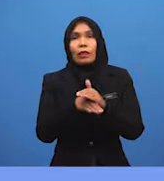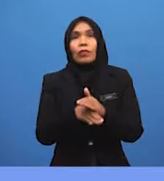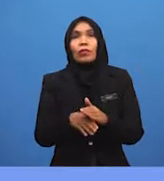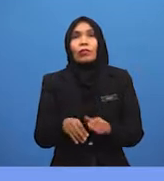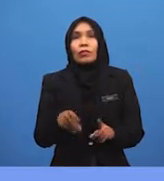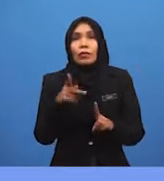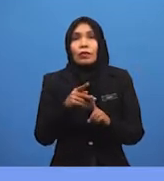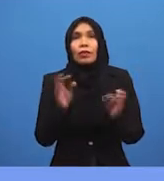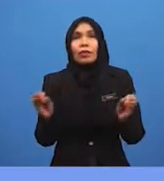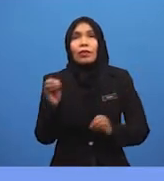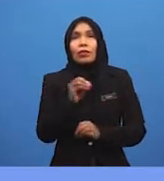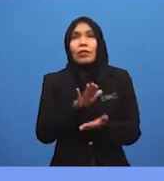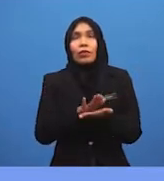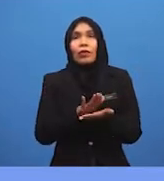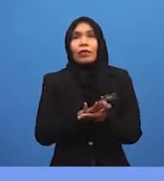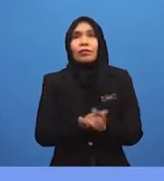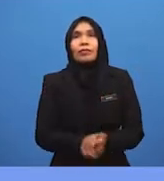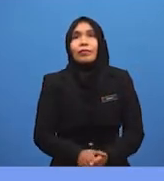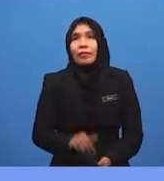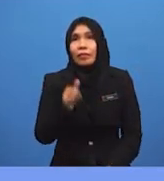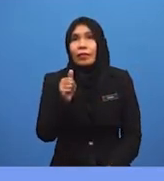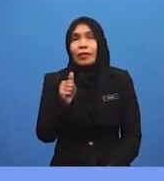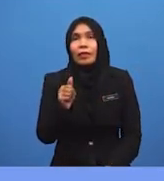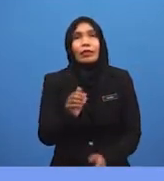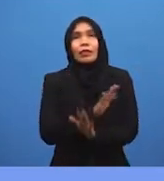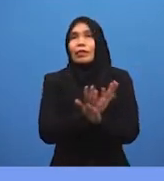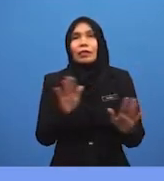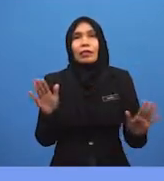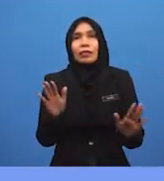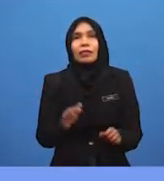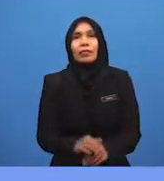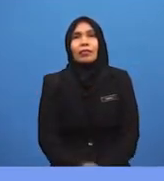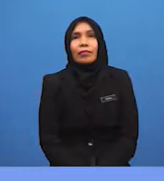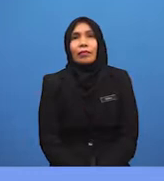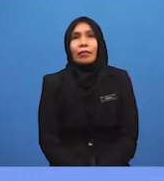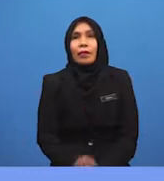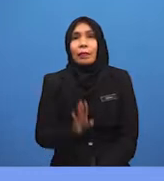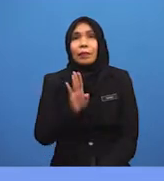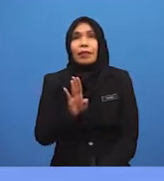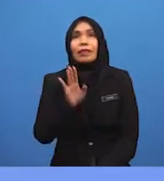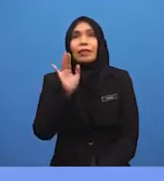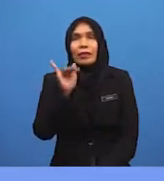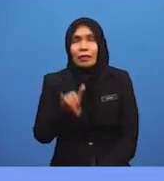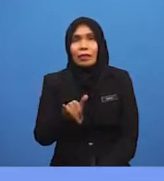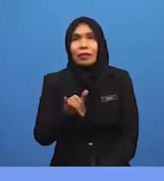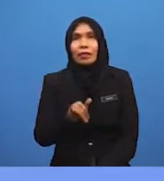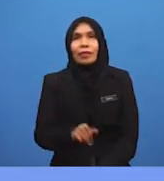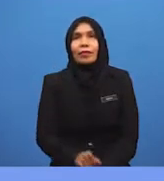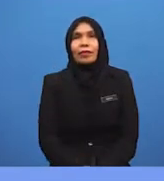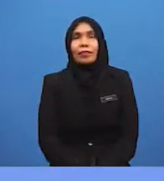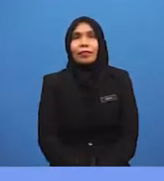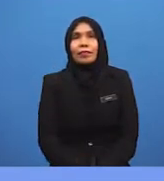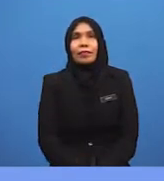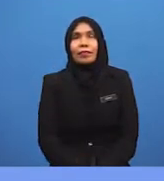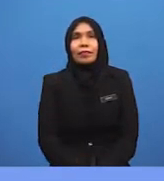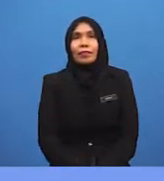izin kepada kerani sekolah? A. Tidak perlu meminta izin. B. Perlu meminta